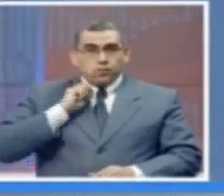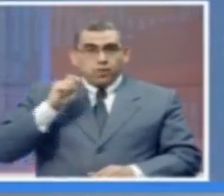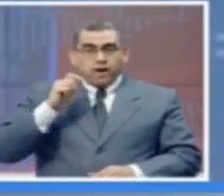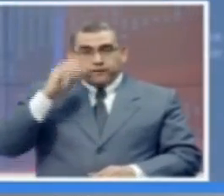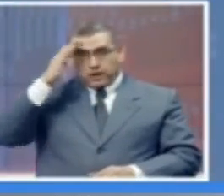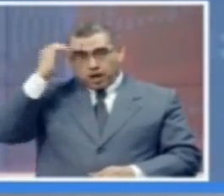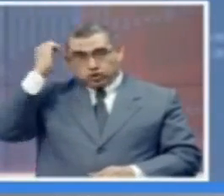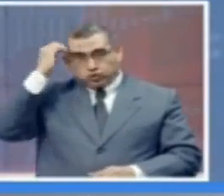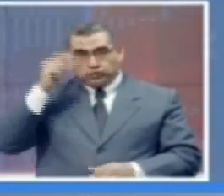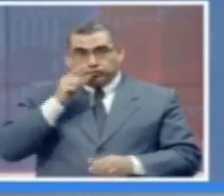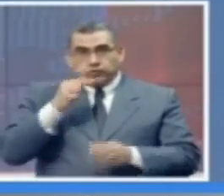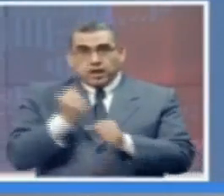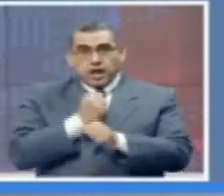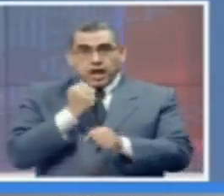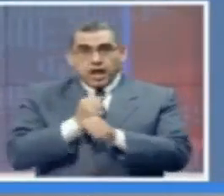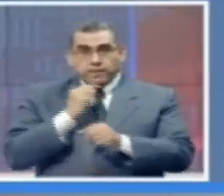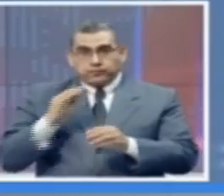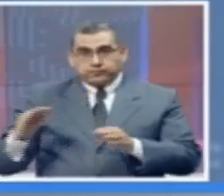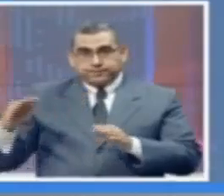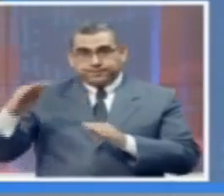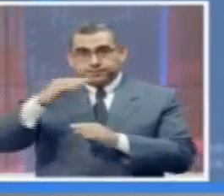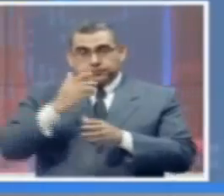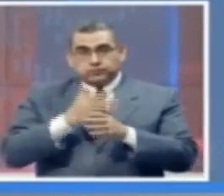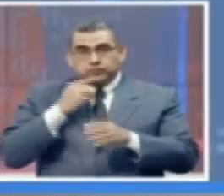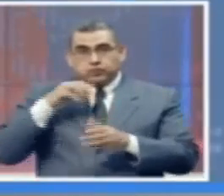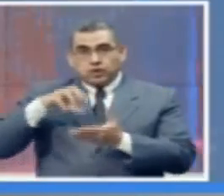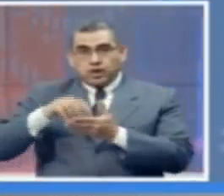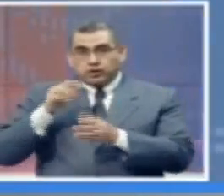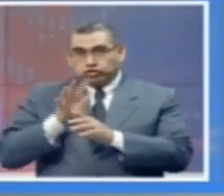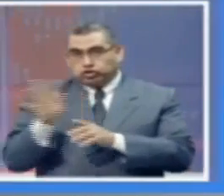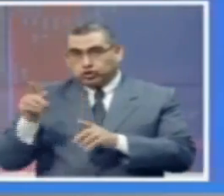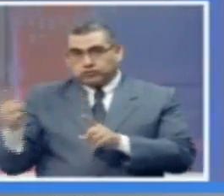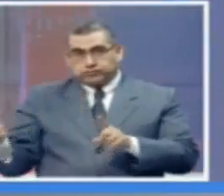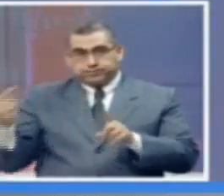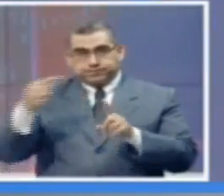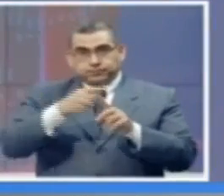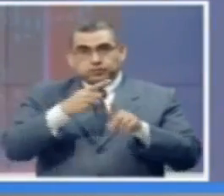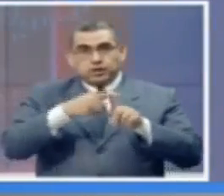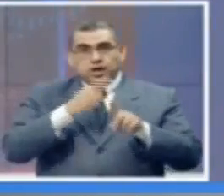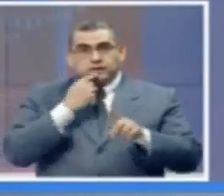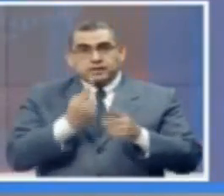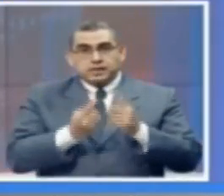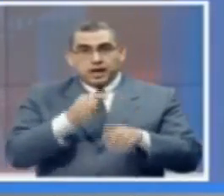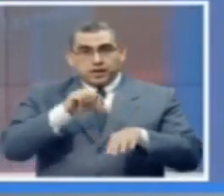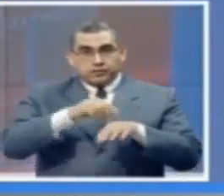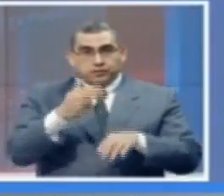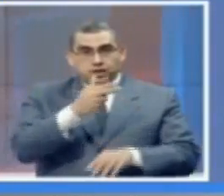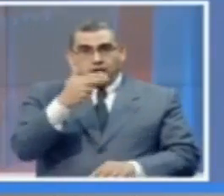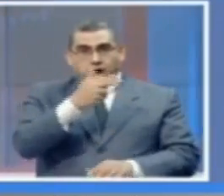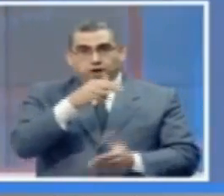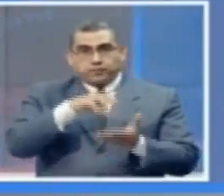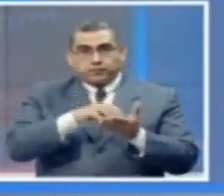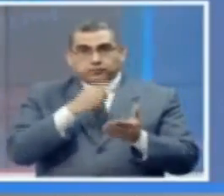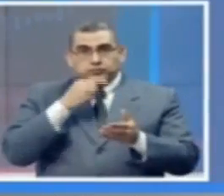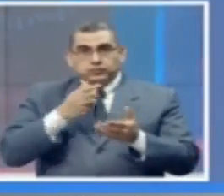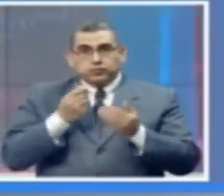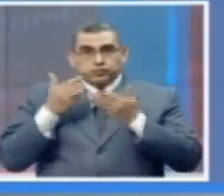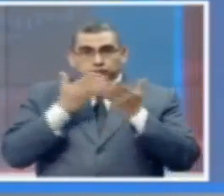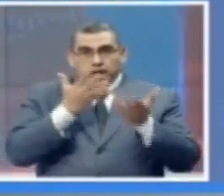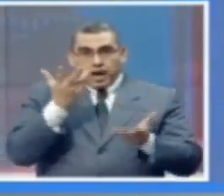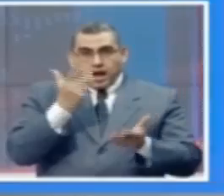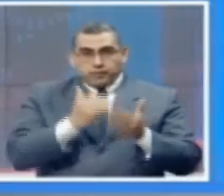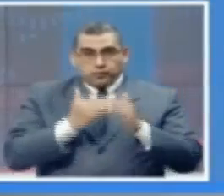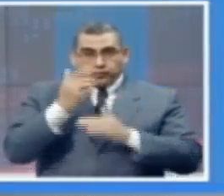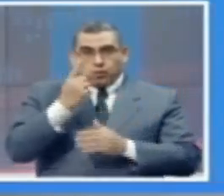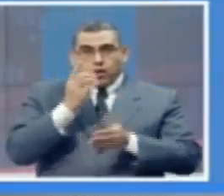أسيوط، وتمتد أعمال هذه المرحلة من طريق الحوطة شرقا حتى تقاطع الطريق الزراعي الغربي غربا بتكلفة